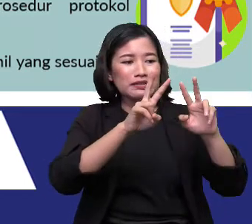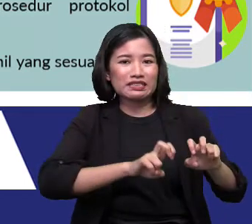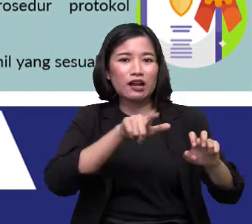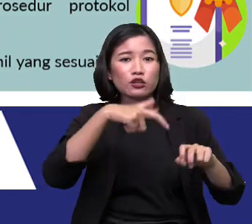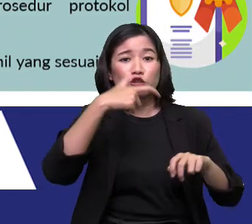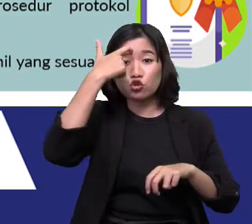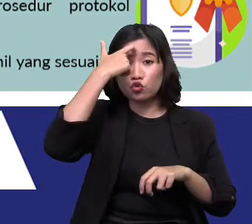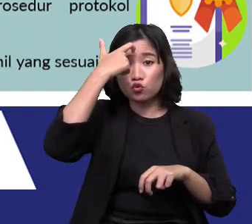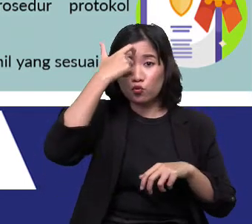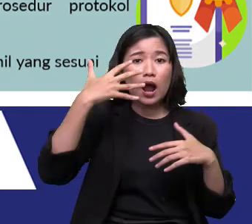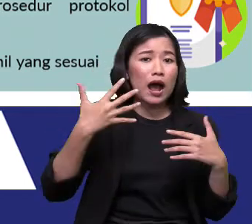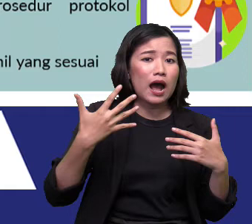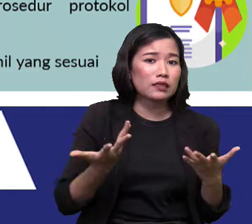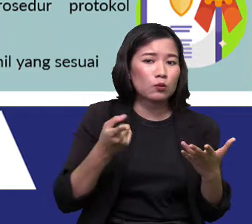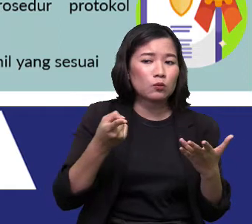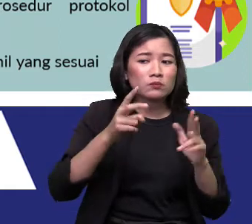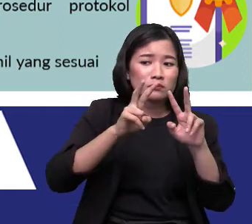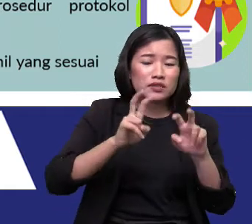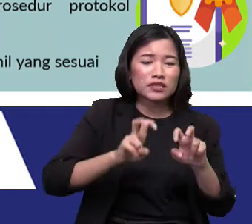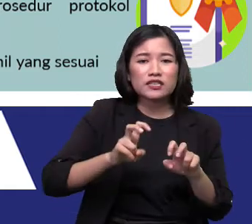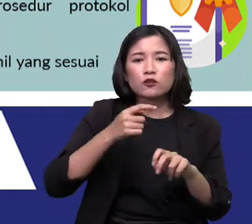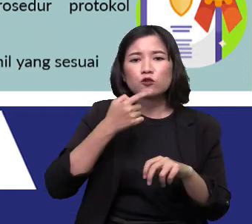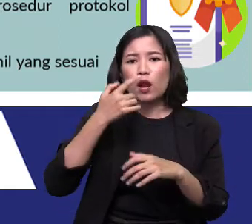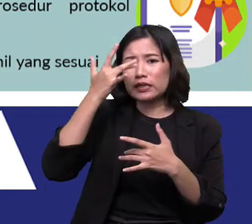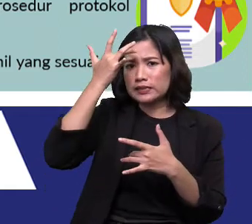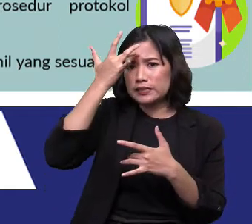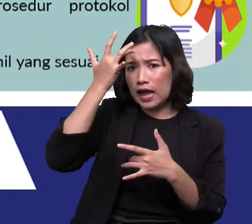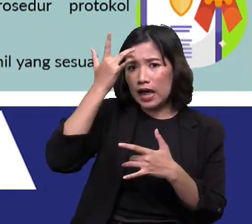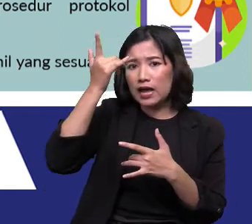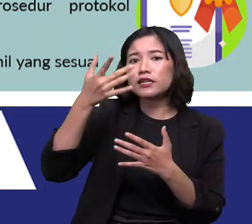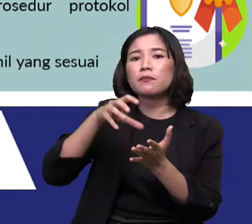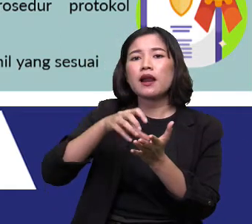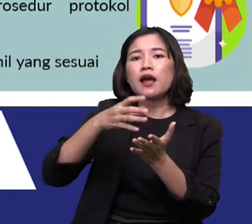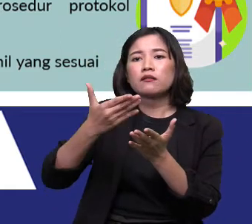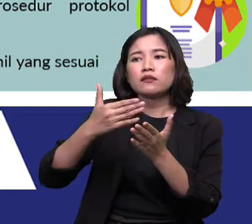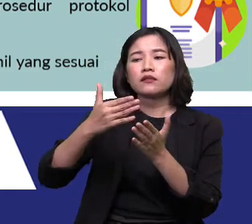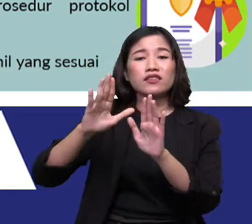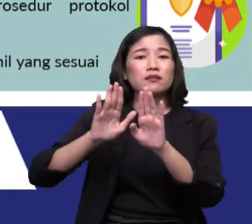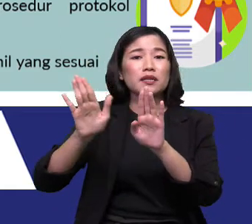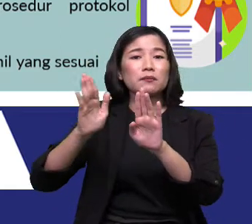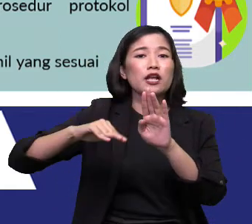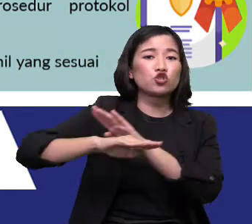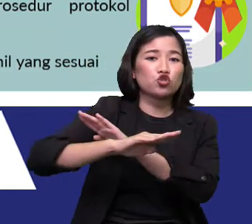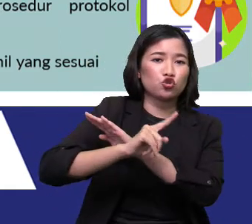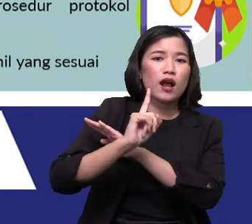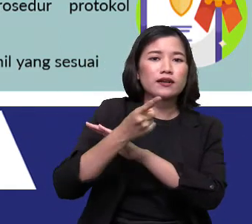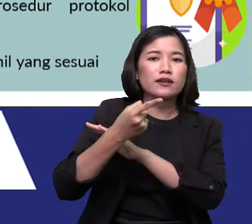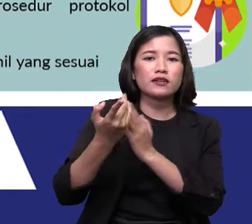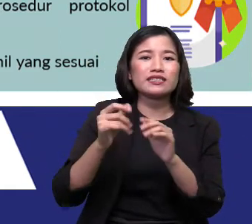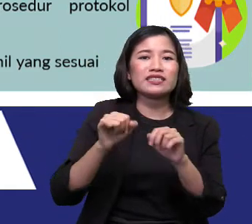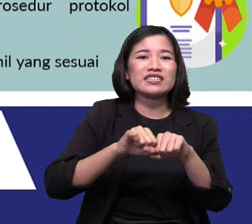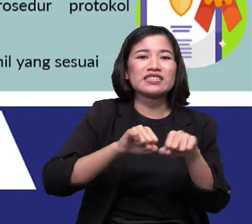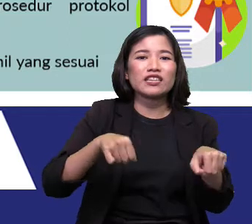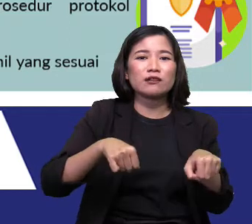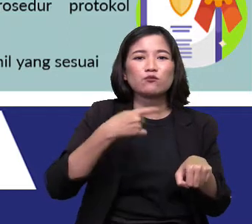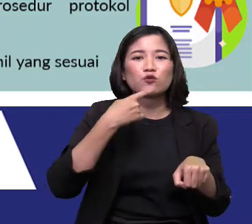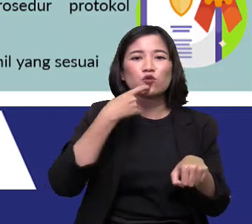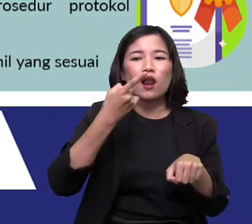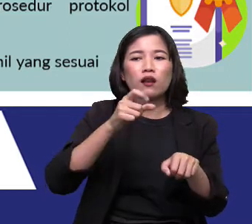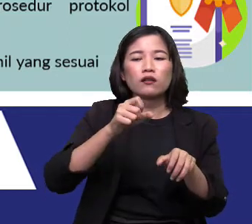dan atau Mac semua pemeriksaan gejala pada pintu masuk yang memadai termasuk sistem pembuangan limbah